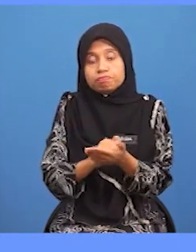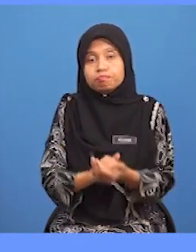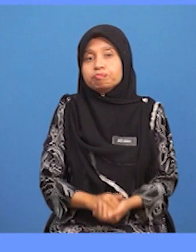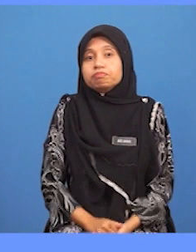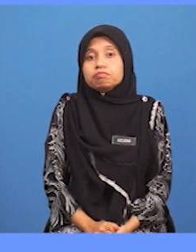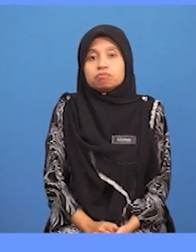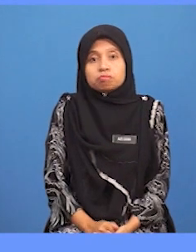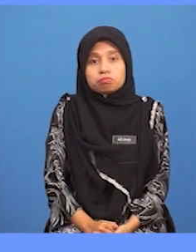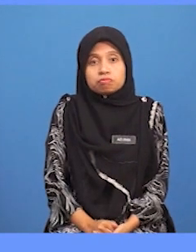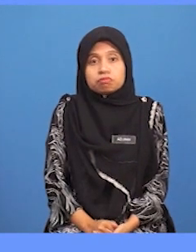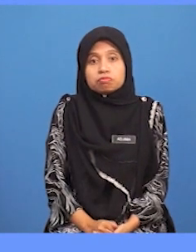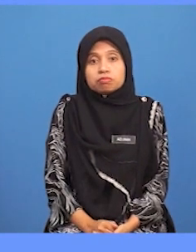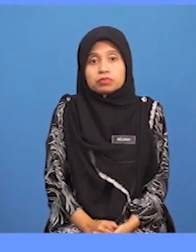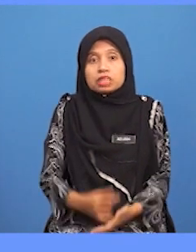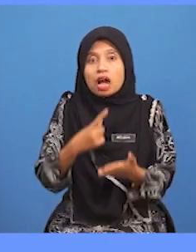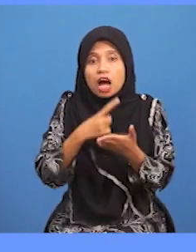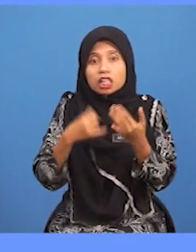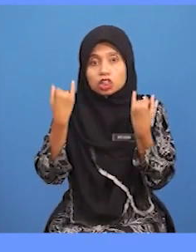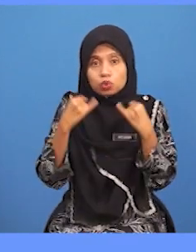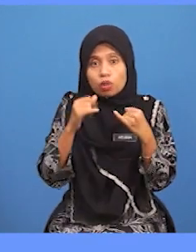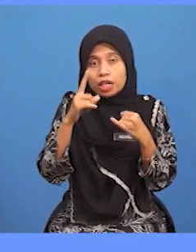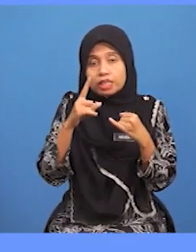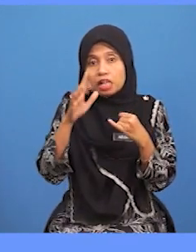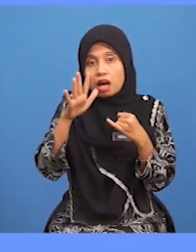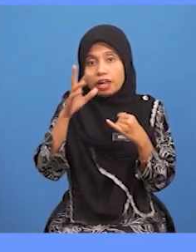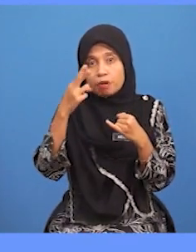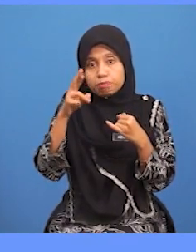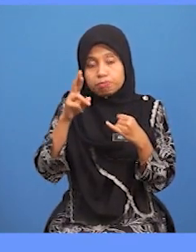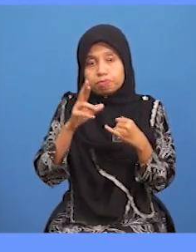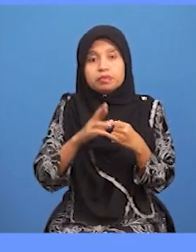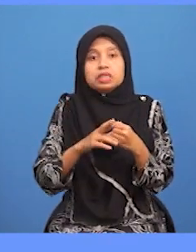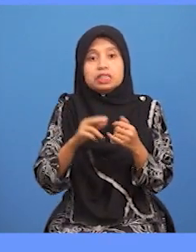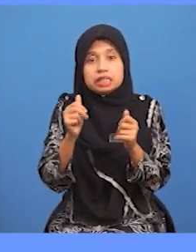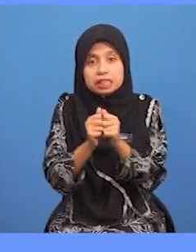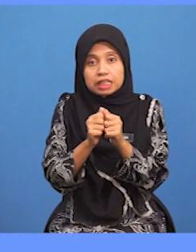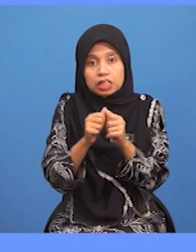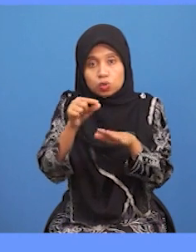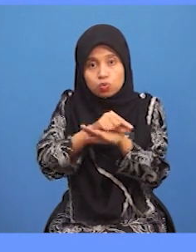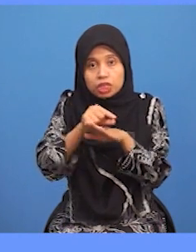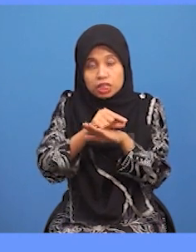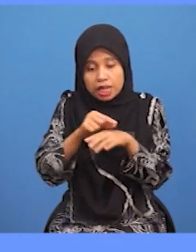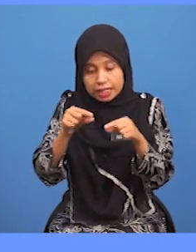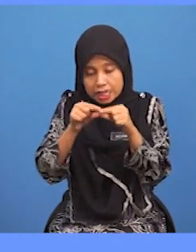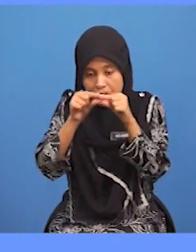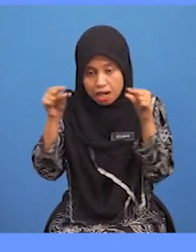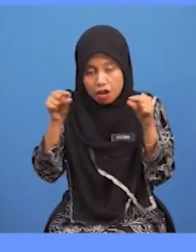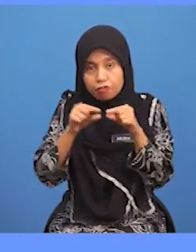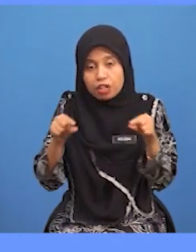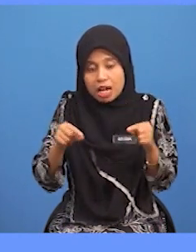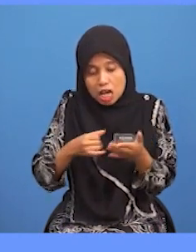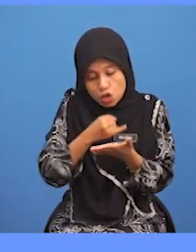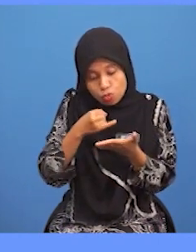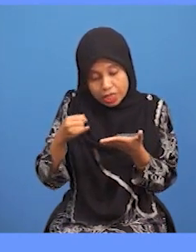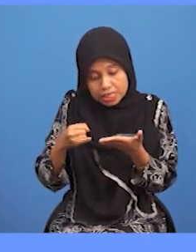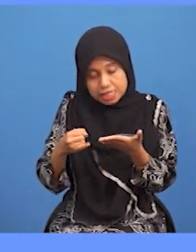RM35,000, kos berubah seunit RM2, harga jualan seunit RM5. Dengan menggunakan kaedah graf,